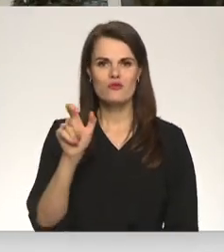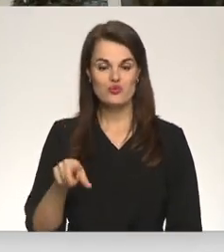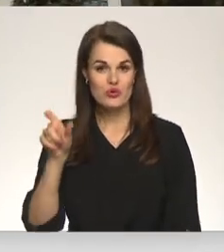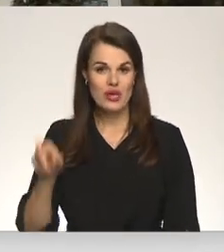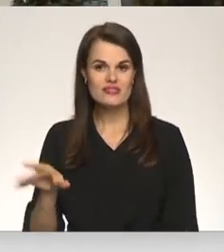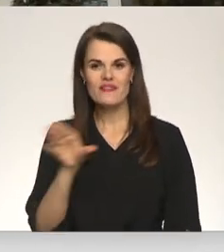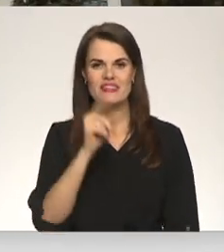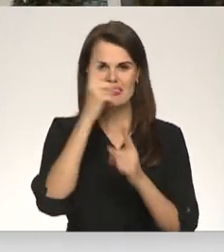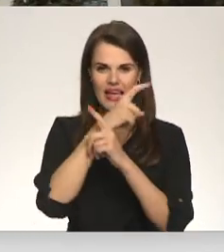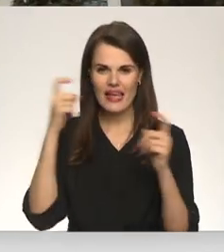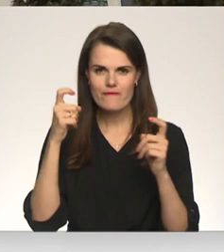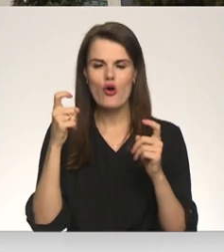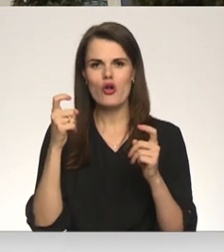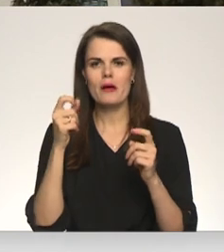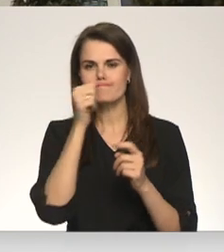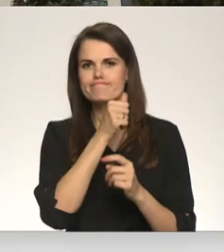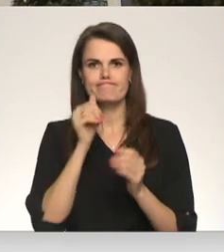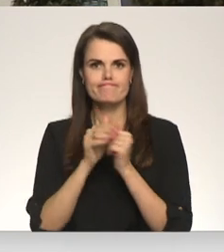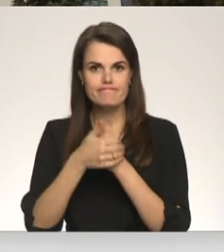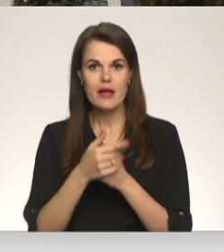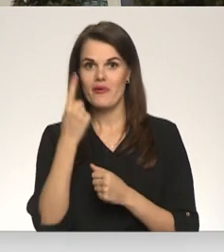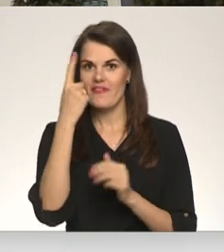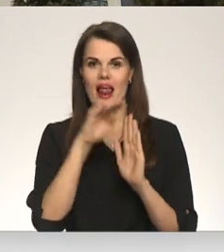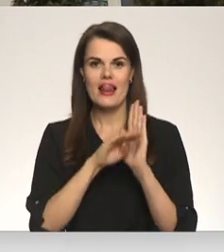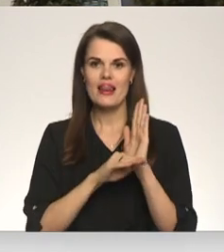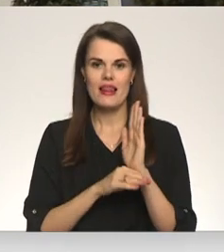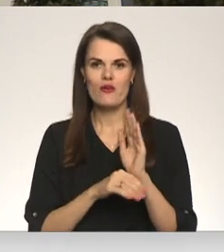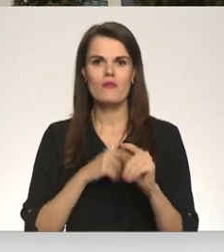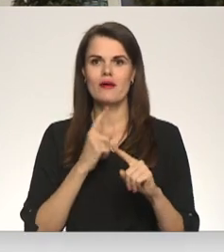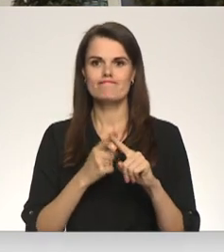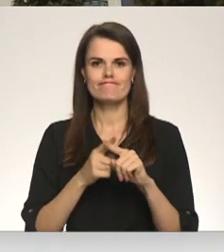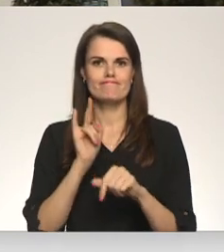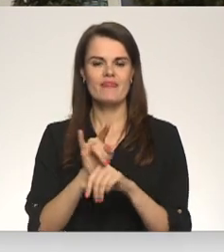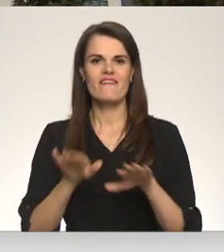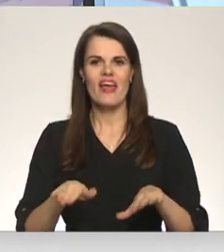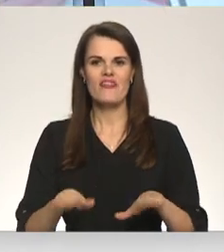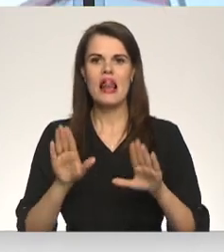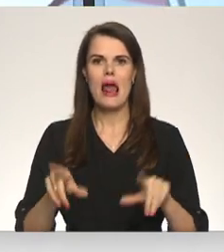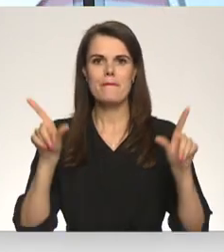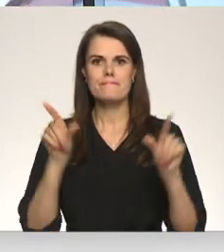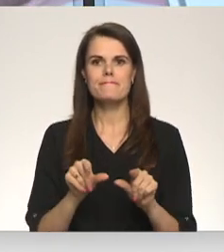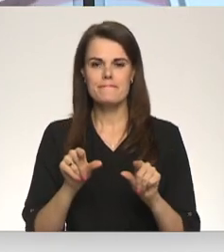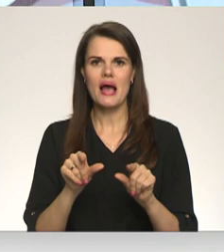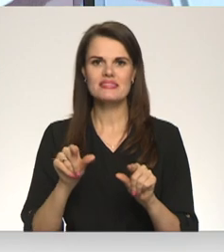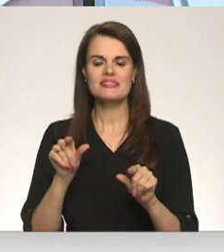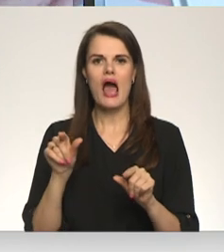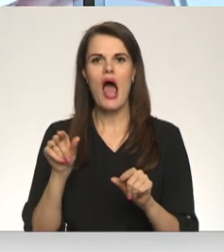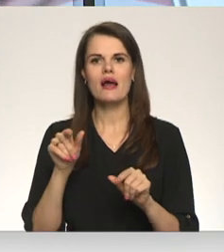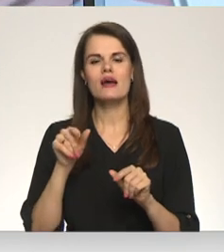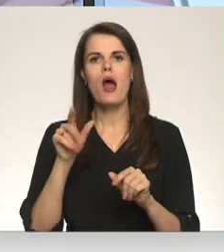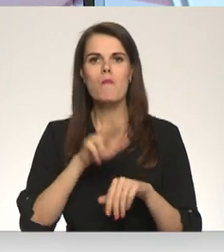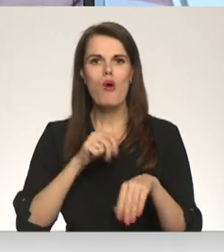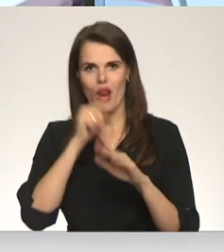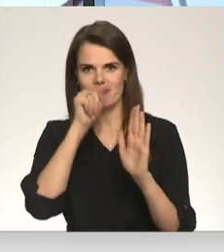Visa informācija tika šifrēta. Taču ir viens likums – neapkrāpt vietējos, lai maksimāli mazinātu attiecīgās valsts